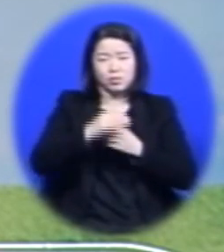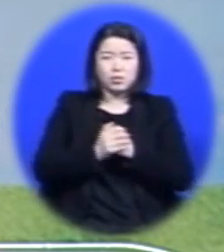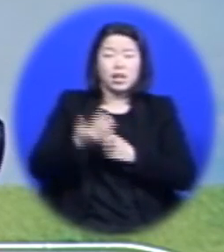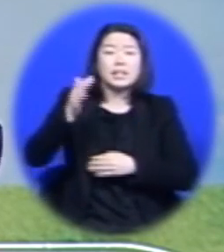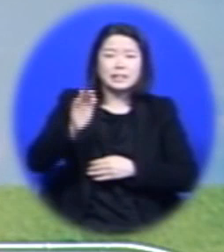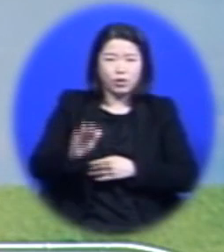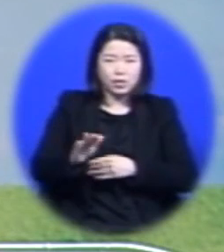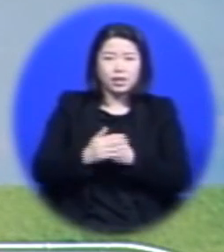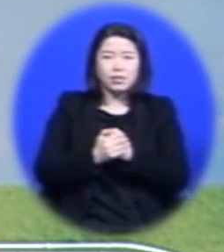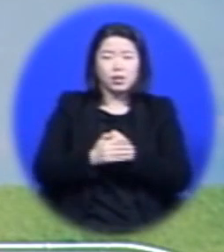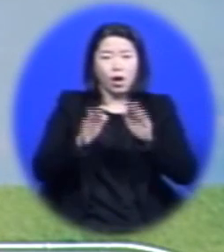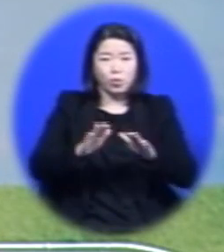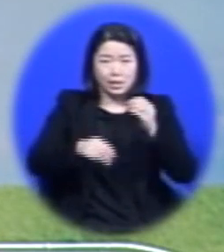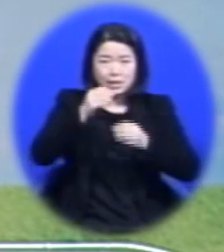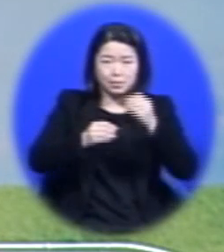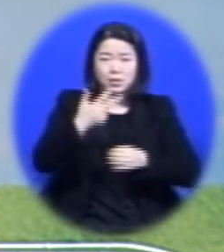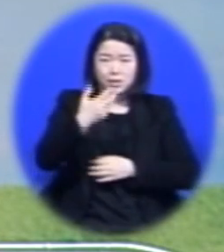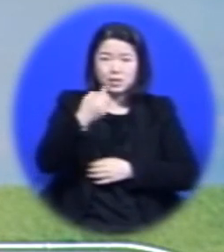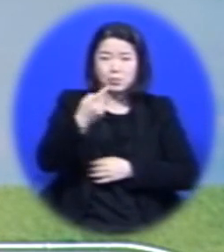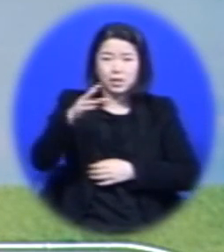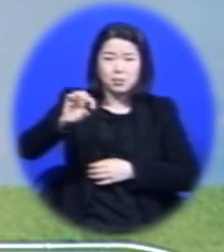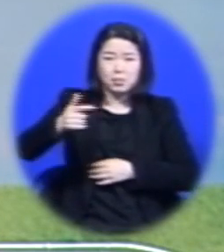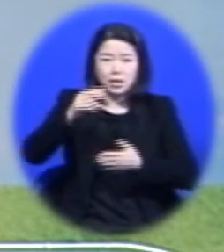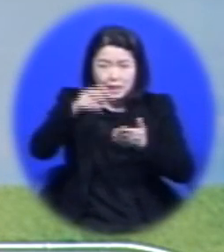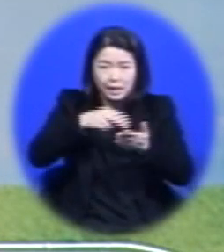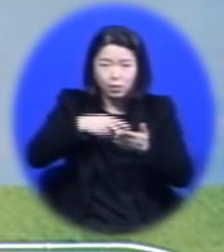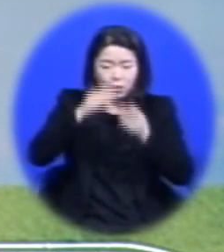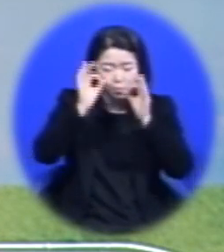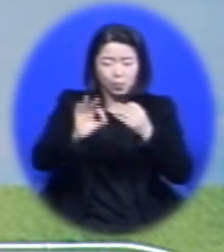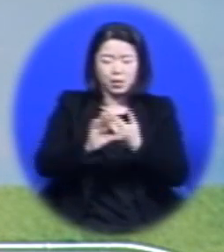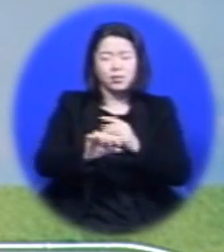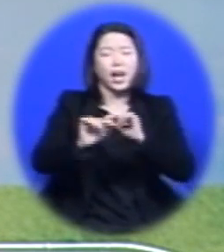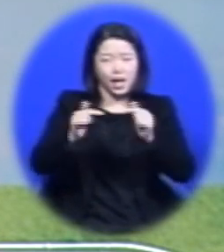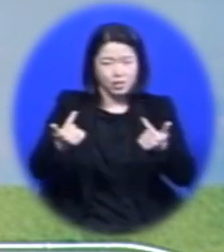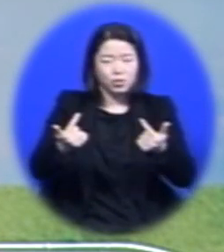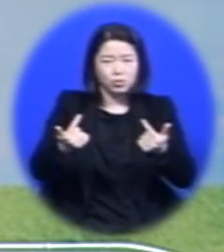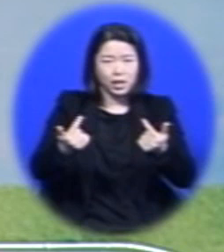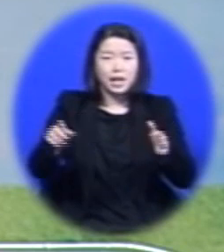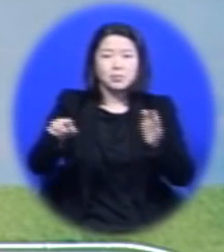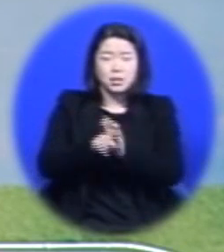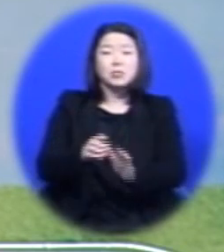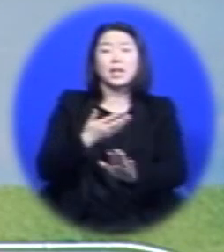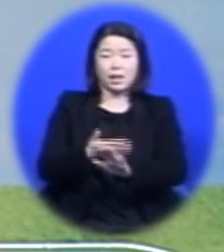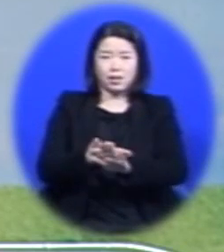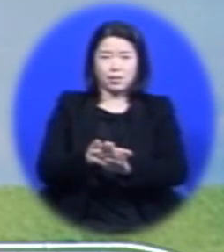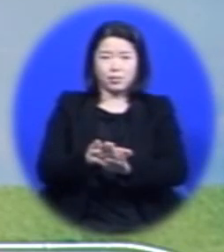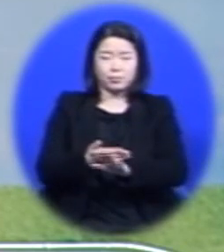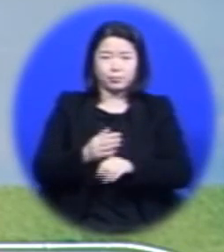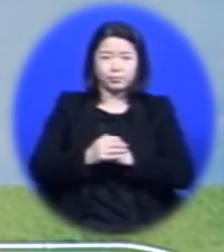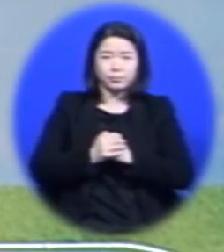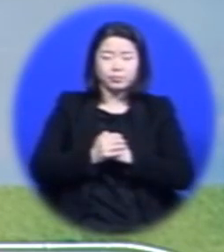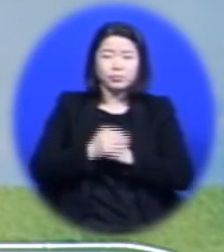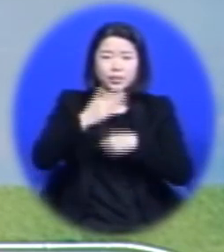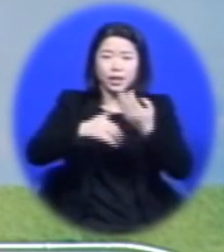그런데 오늘 시편 쓸 11패 를 읽어보면 아니었구나 믿음이 달랑 거에요 믿음입니다